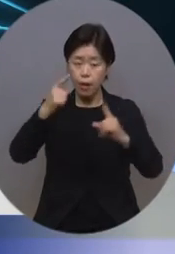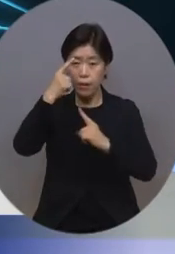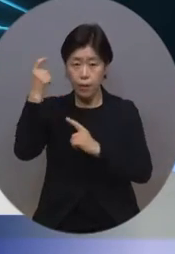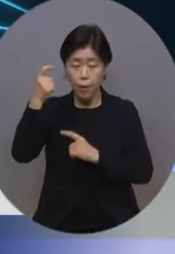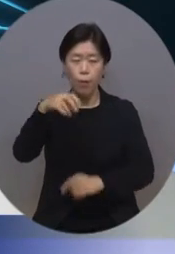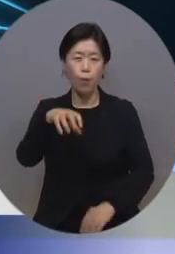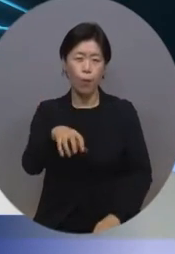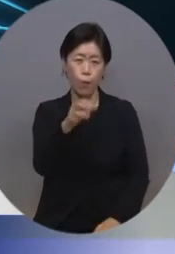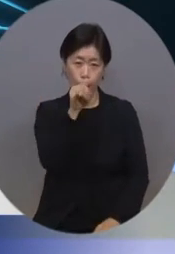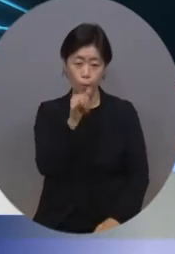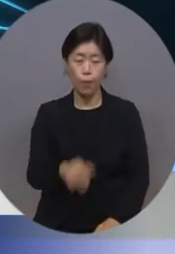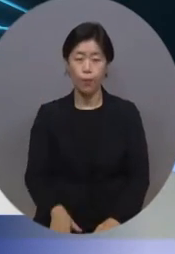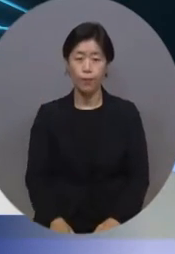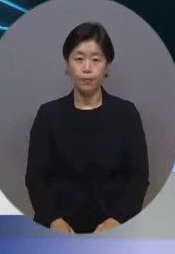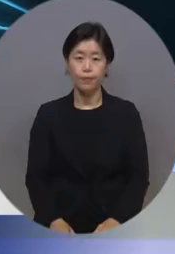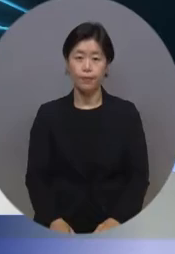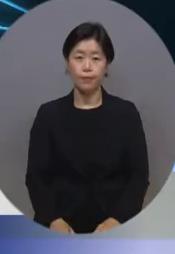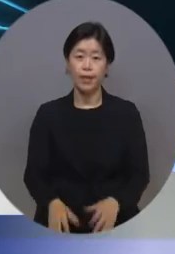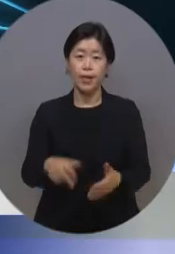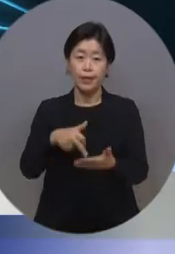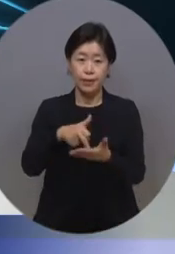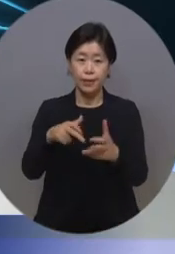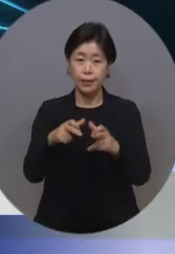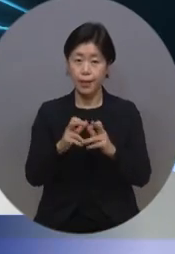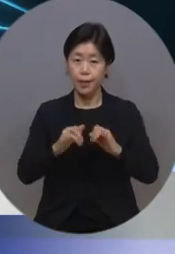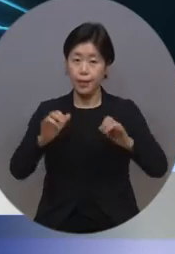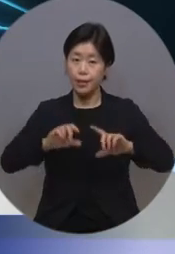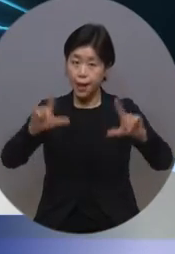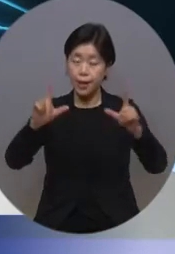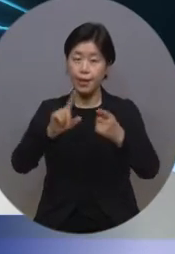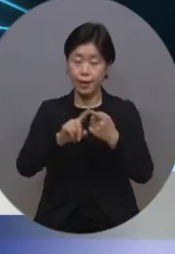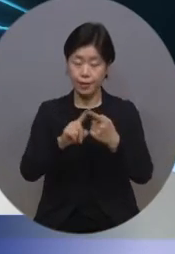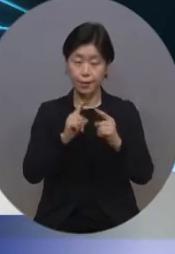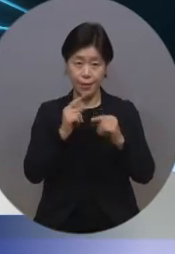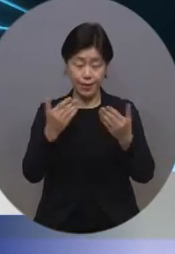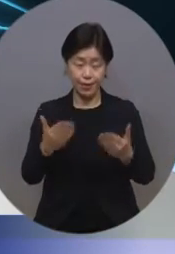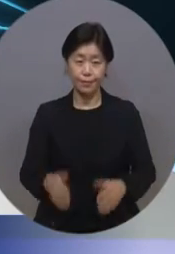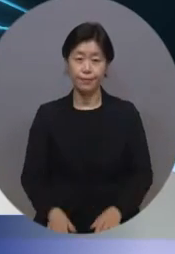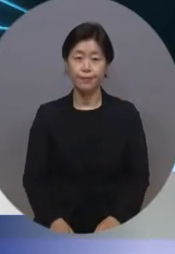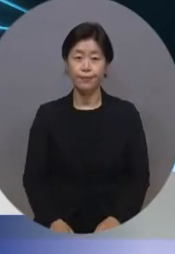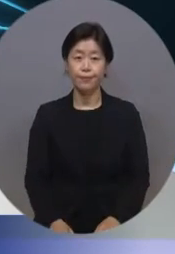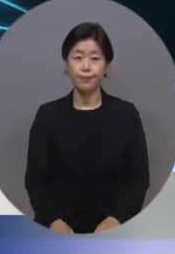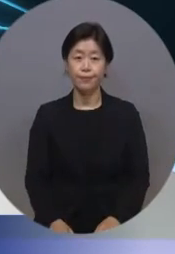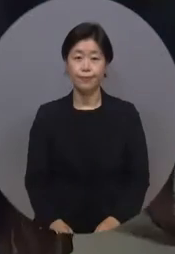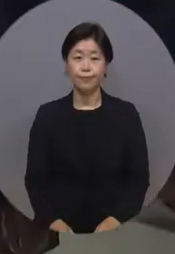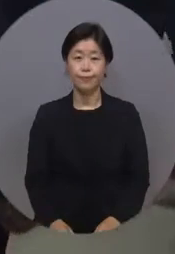마련됐는데요 지체장애인의 날 그 의미를 박성용 기자가 알아봤습니다